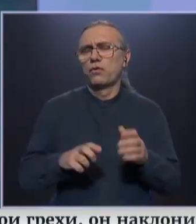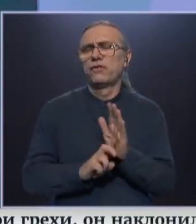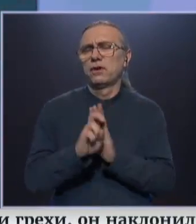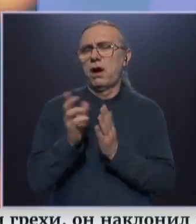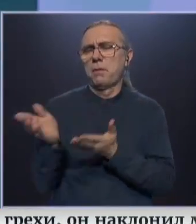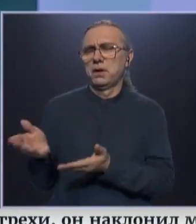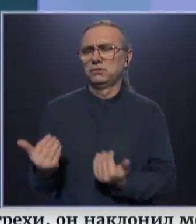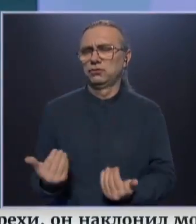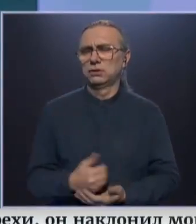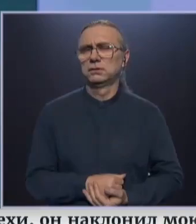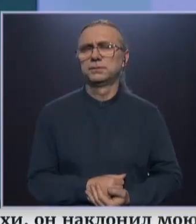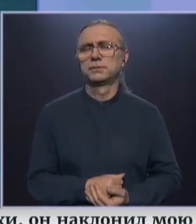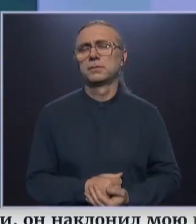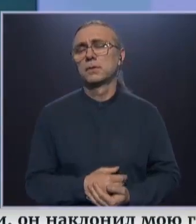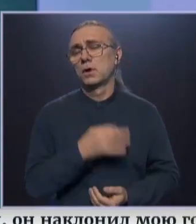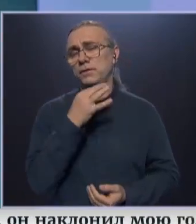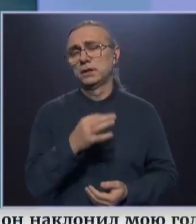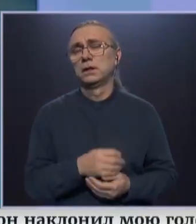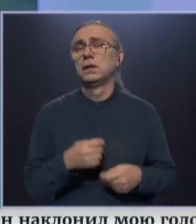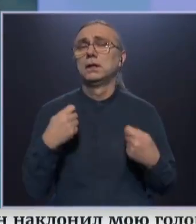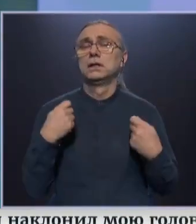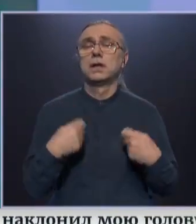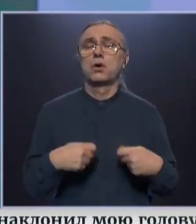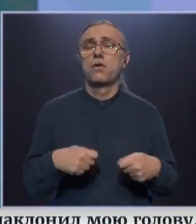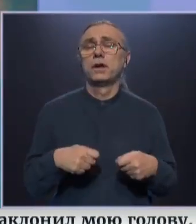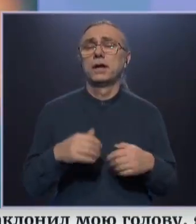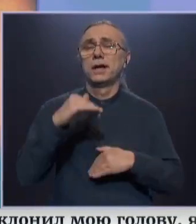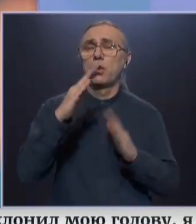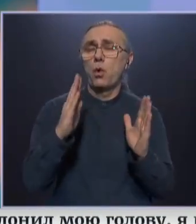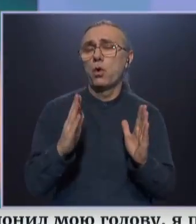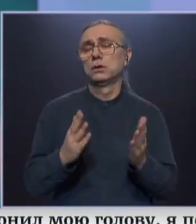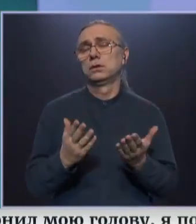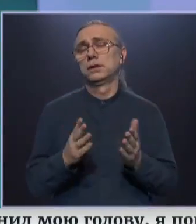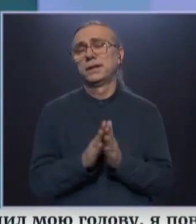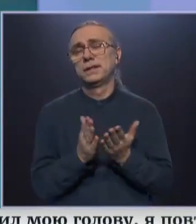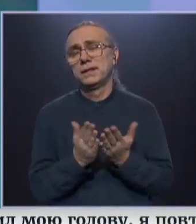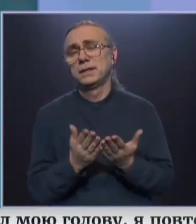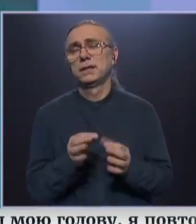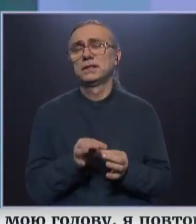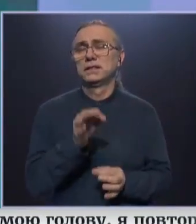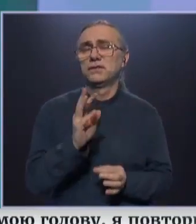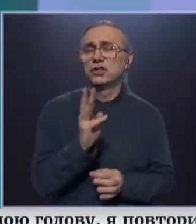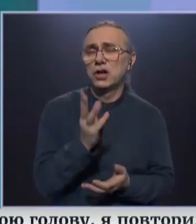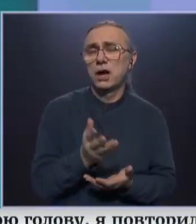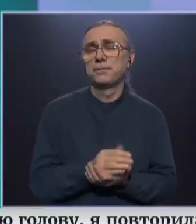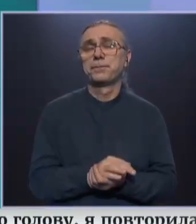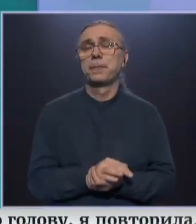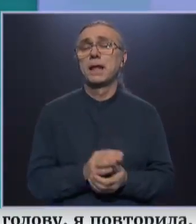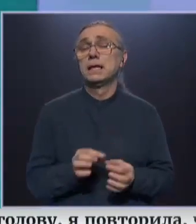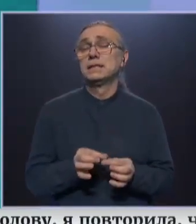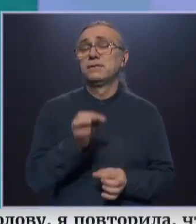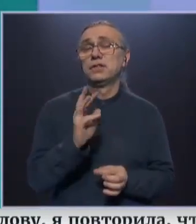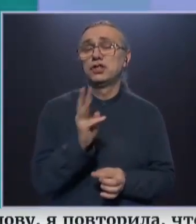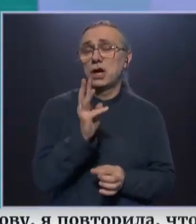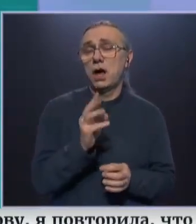торговля иконами, книгами – это неравнозначно торговля свечами. Свеча – это наша жертва на храм, и она не